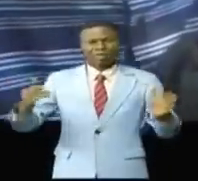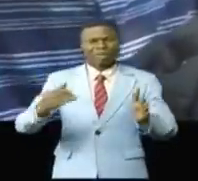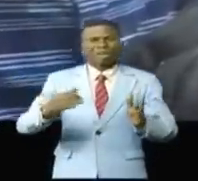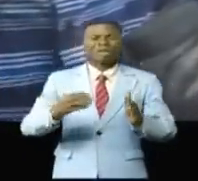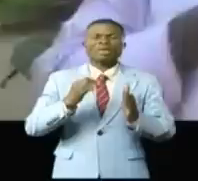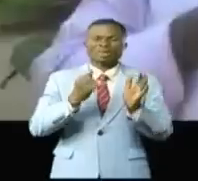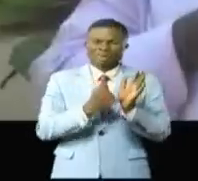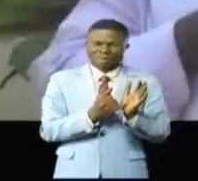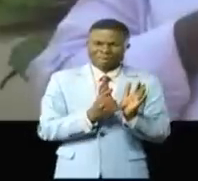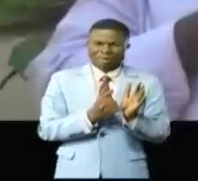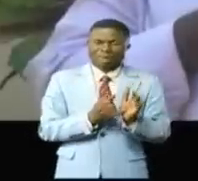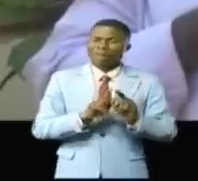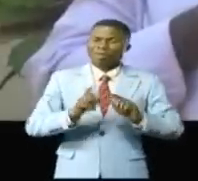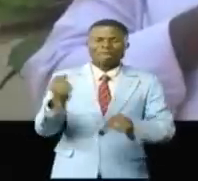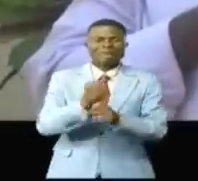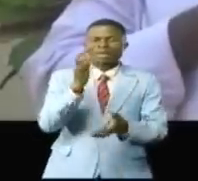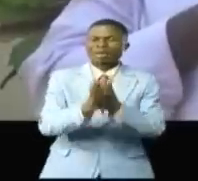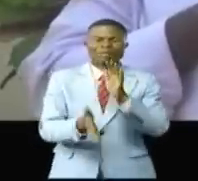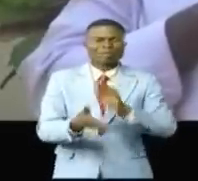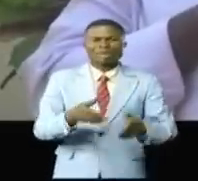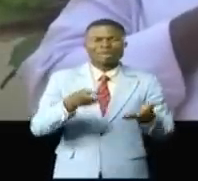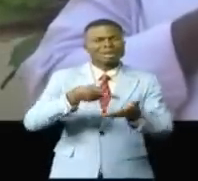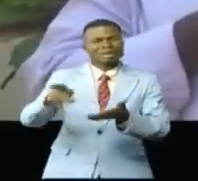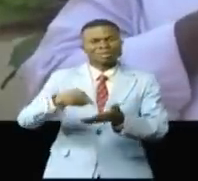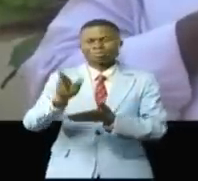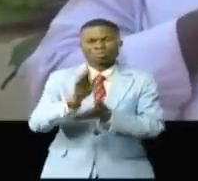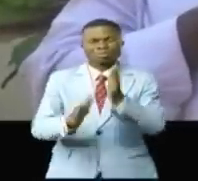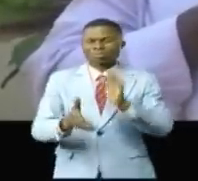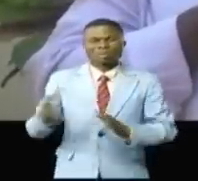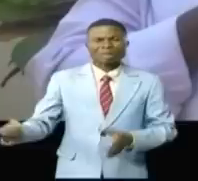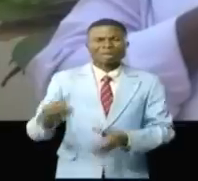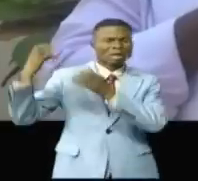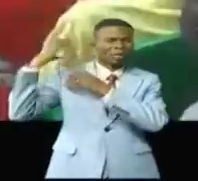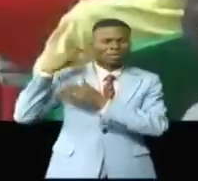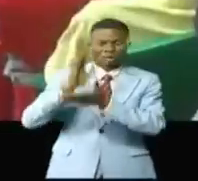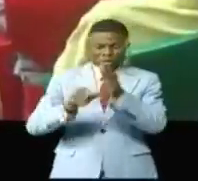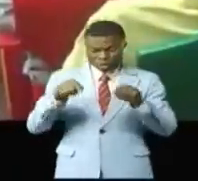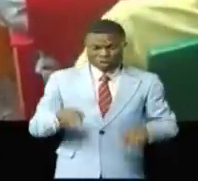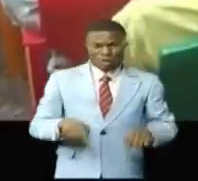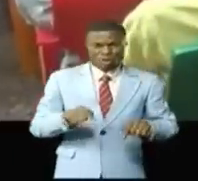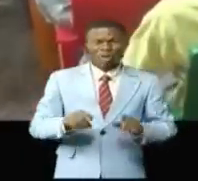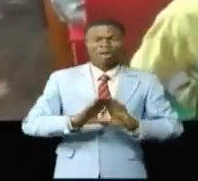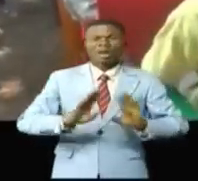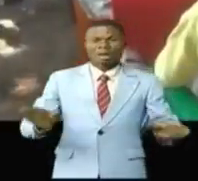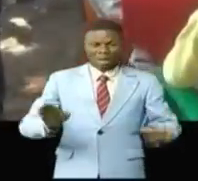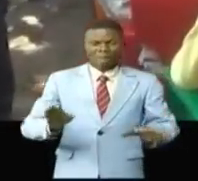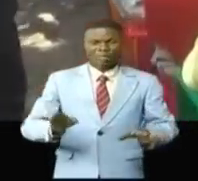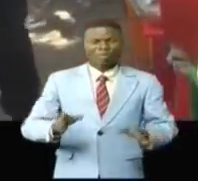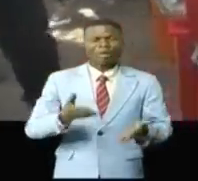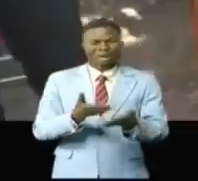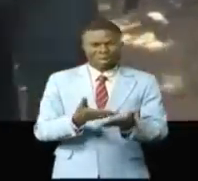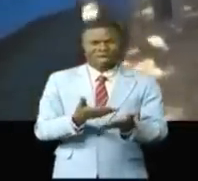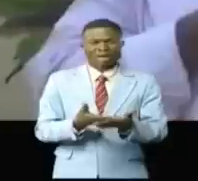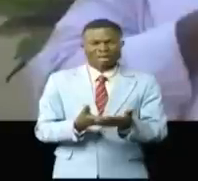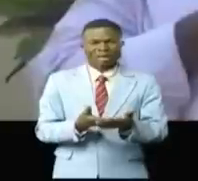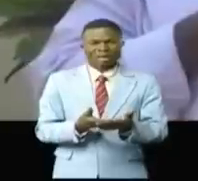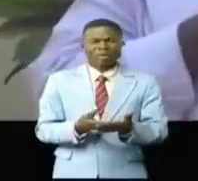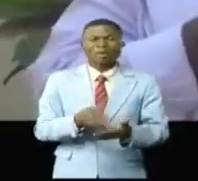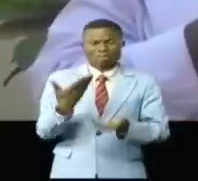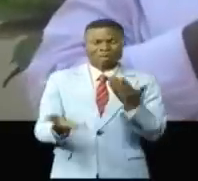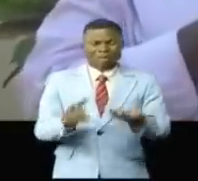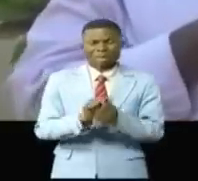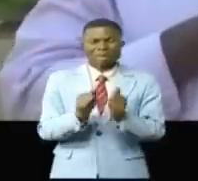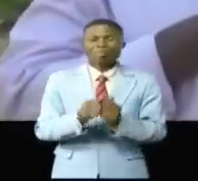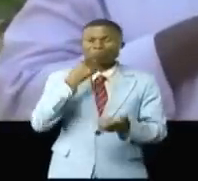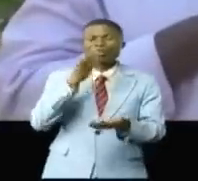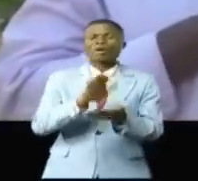1996, et sans emploi et sans prise en charge, et qui aujourd'hui arrivent à ce stade. Je crois qu'il y a de quoi